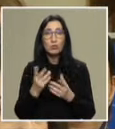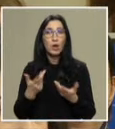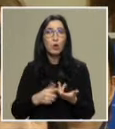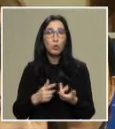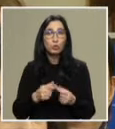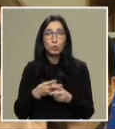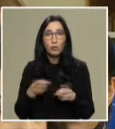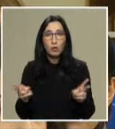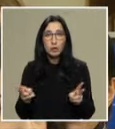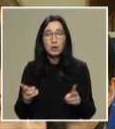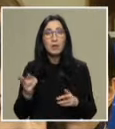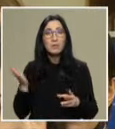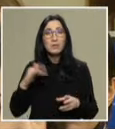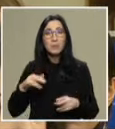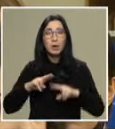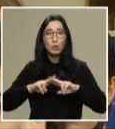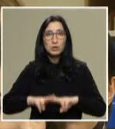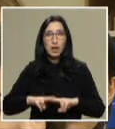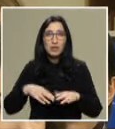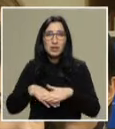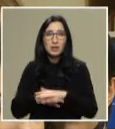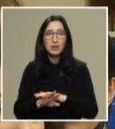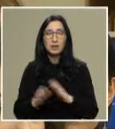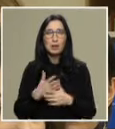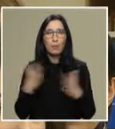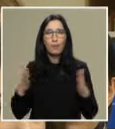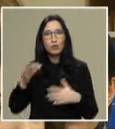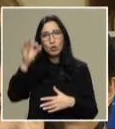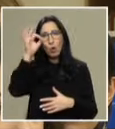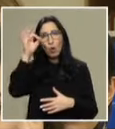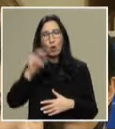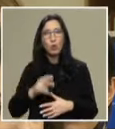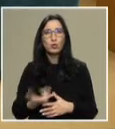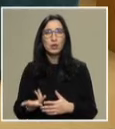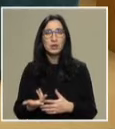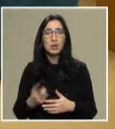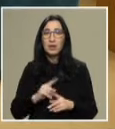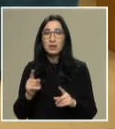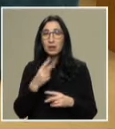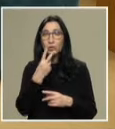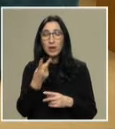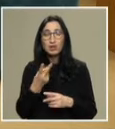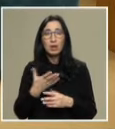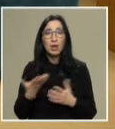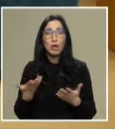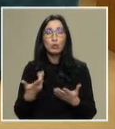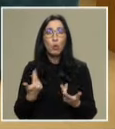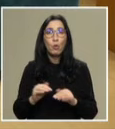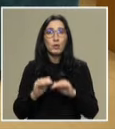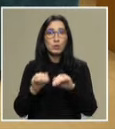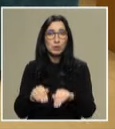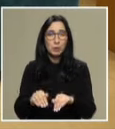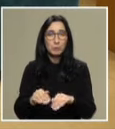са те все пак остават по някакъв начин скрити за повечето ученици. Сякаш не изглеждат толкова достъпни и отворени, колкото всъщност